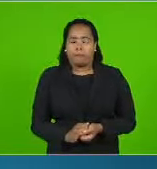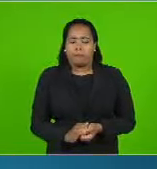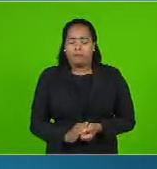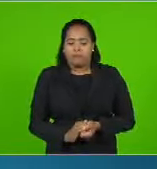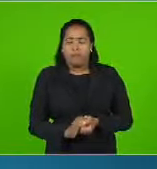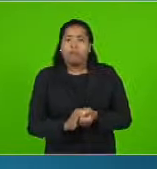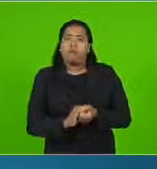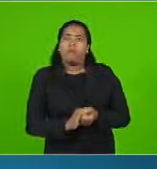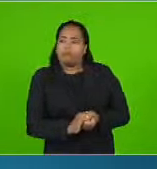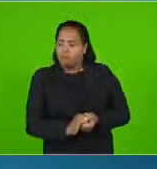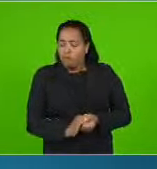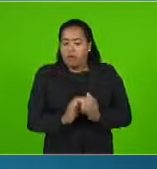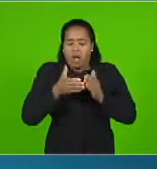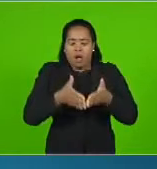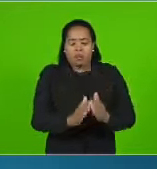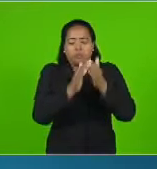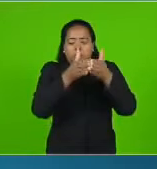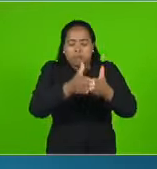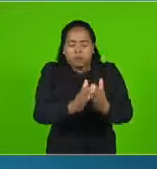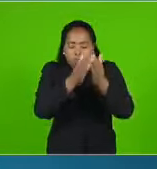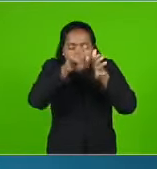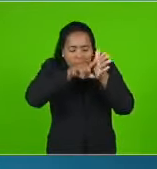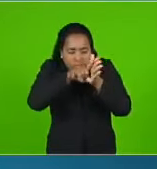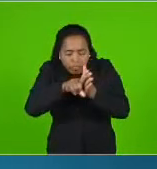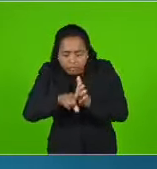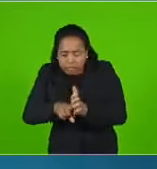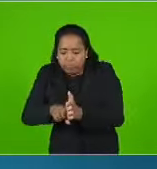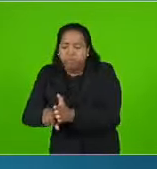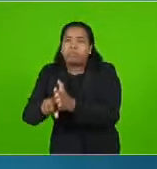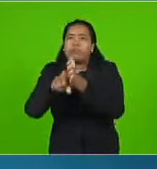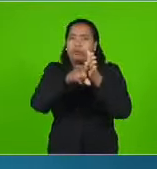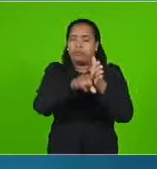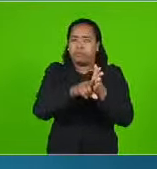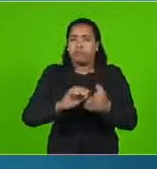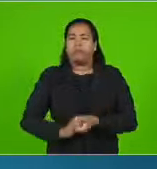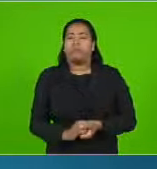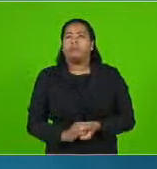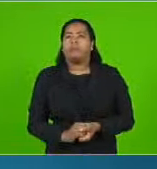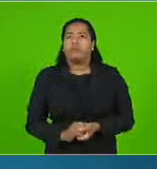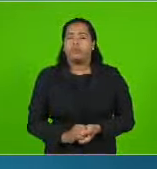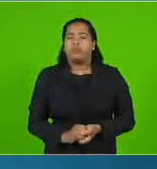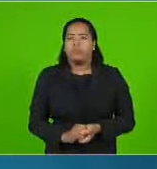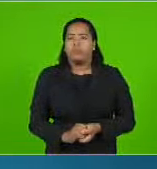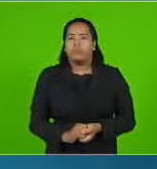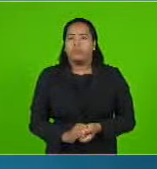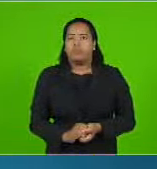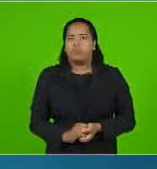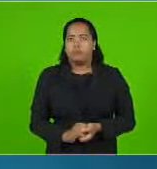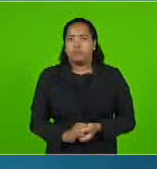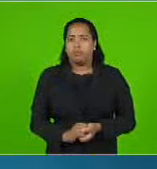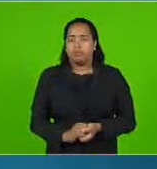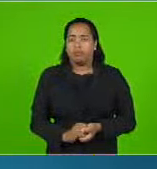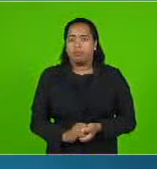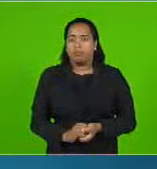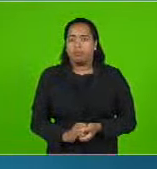«Калипсо», он плавал по всему мировому океану. И вот заключение, к которому он пришел. Кто понимает на